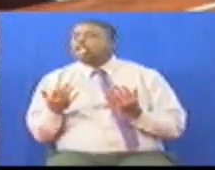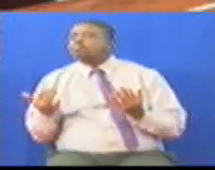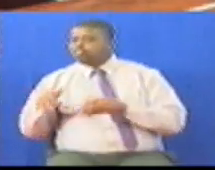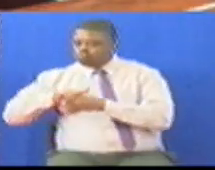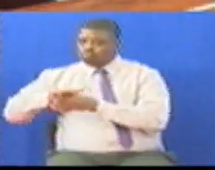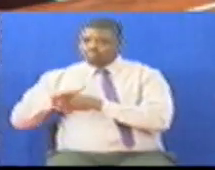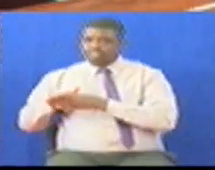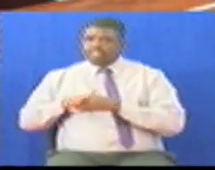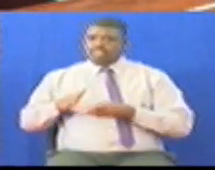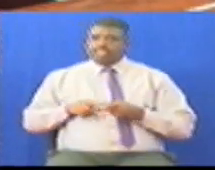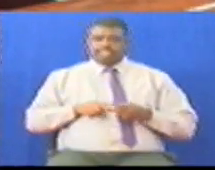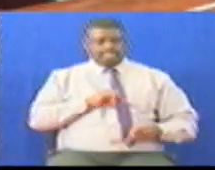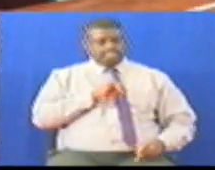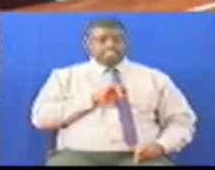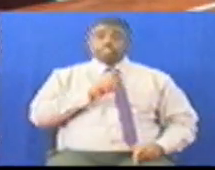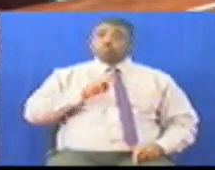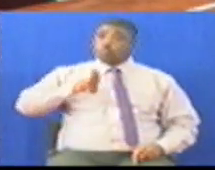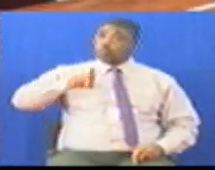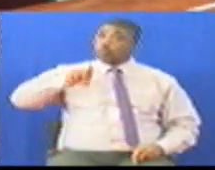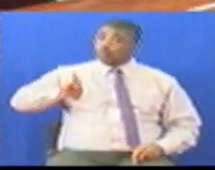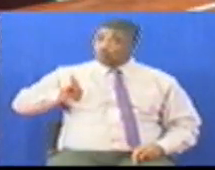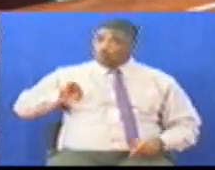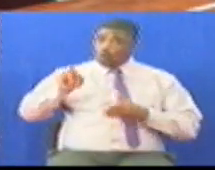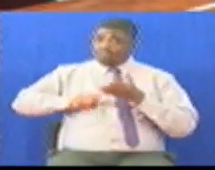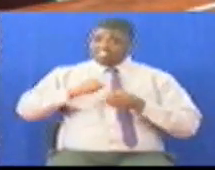Ofisi ya Rais Ikulu